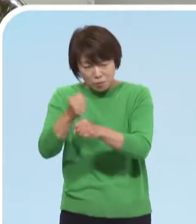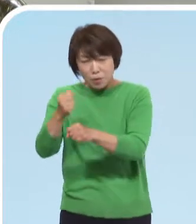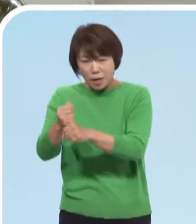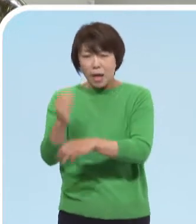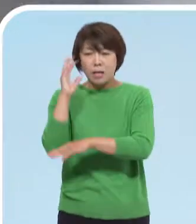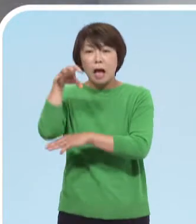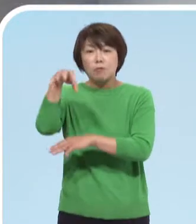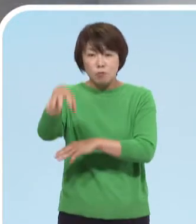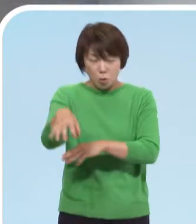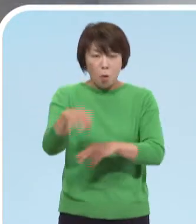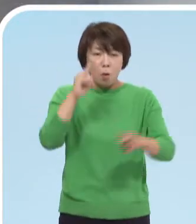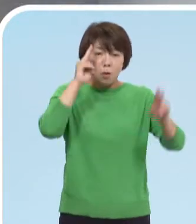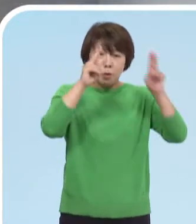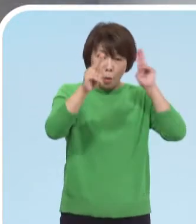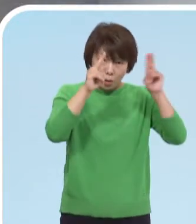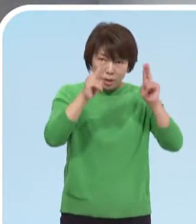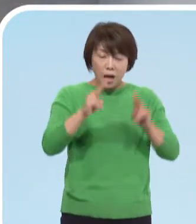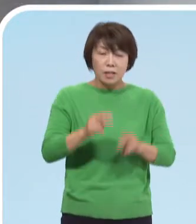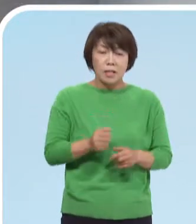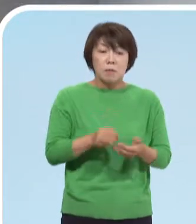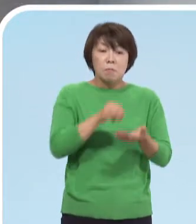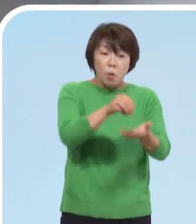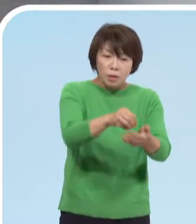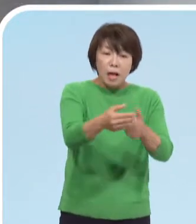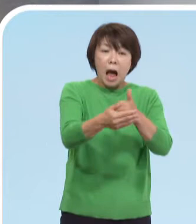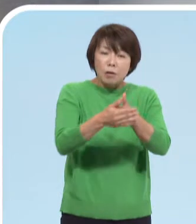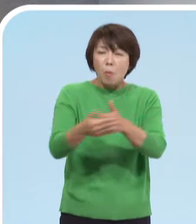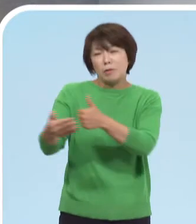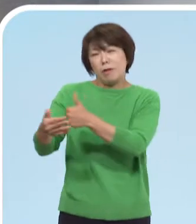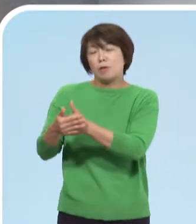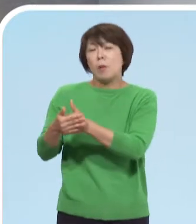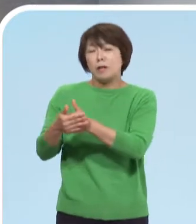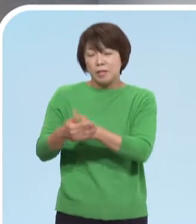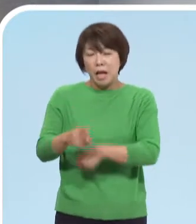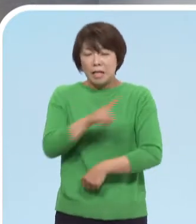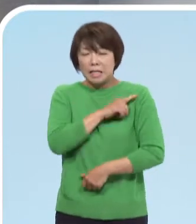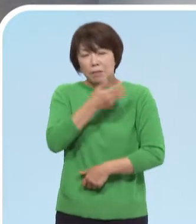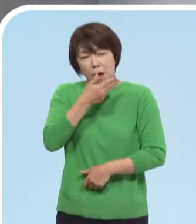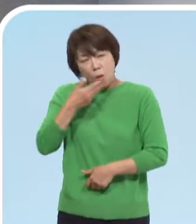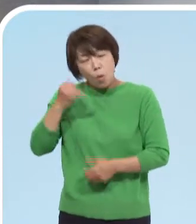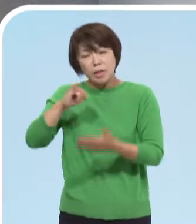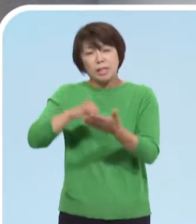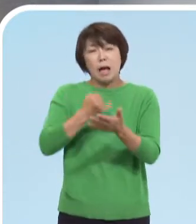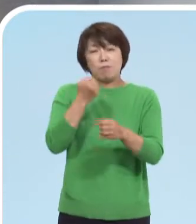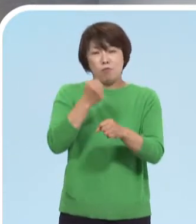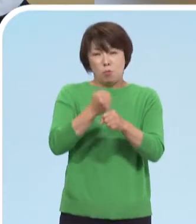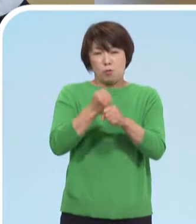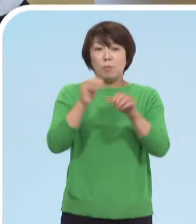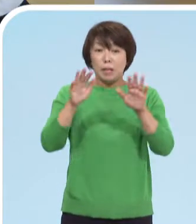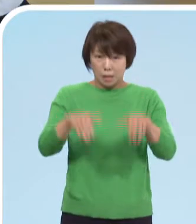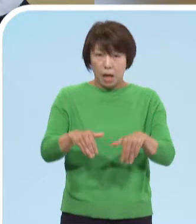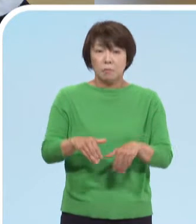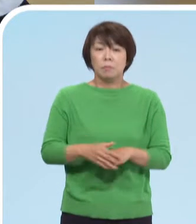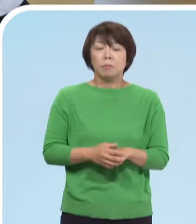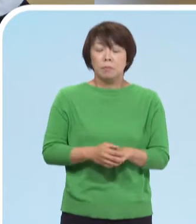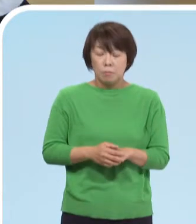町役場や加工業者の方々にアドバイスをいただいてベストバランスなジャムに仕上がりました。この企画を通じて企